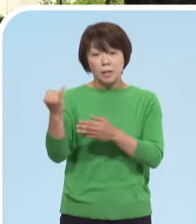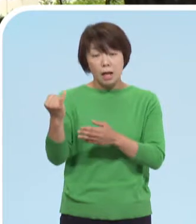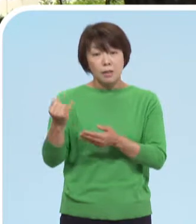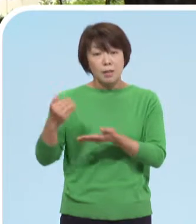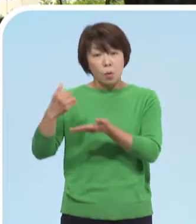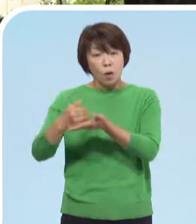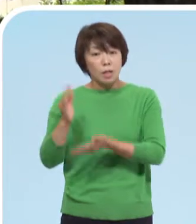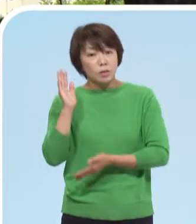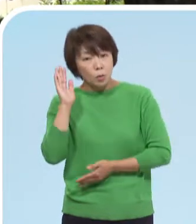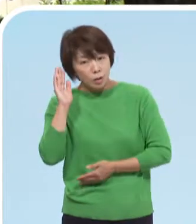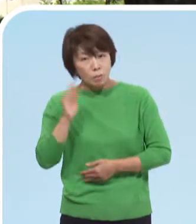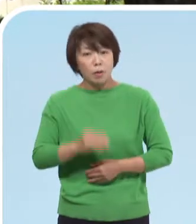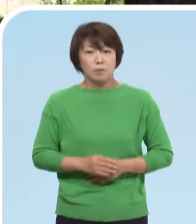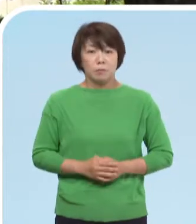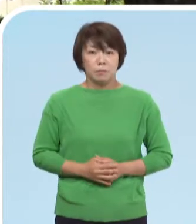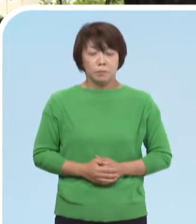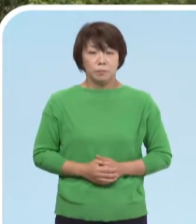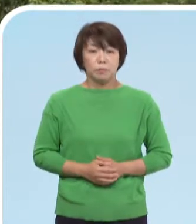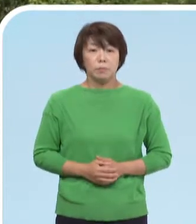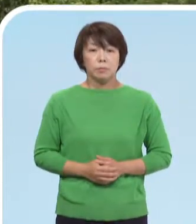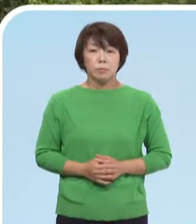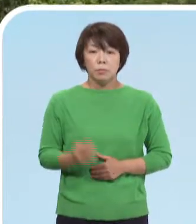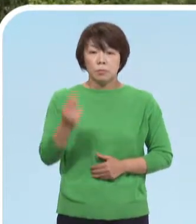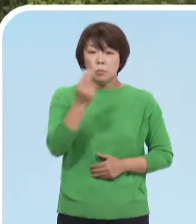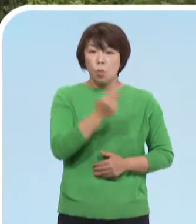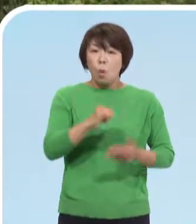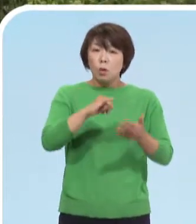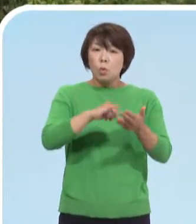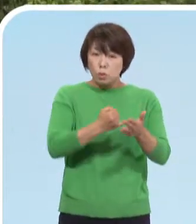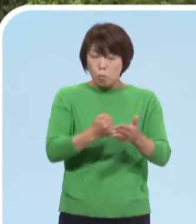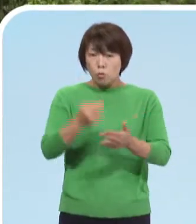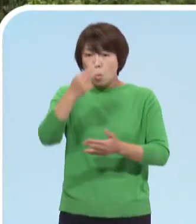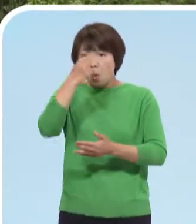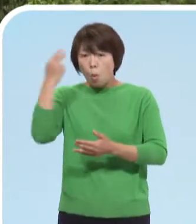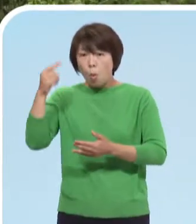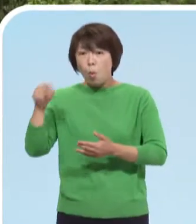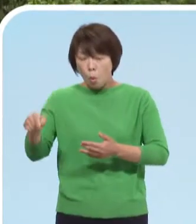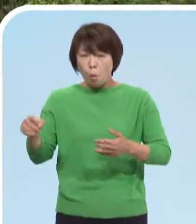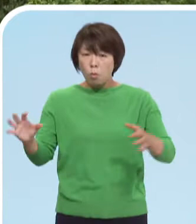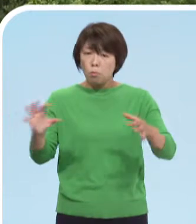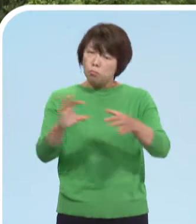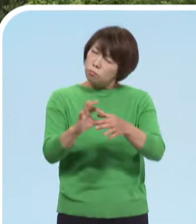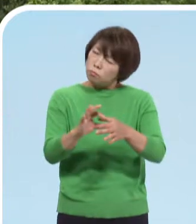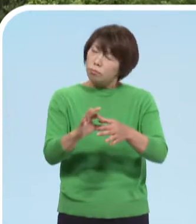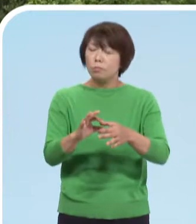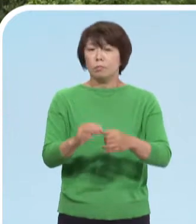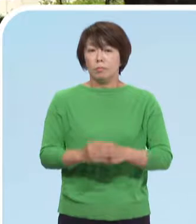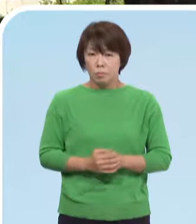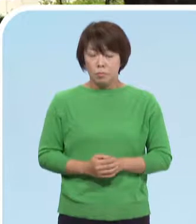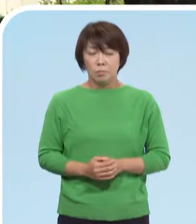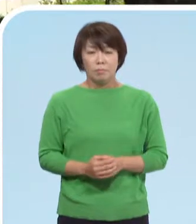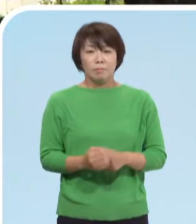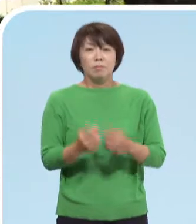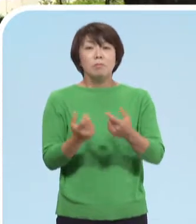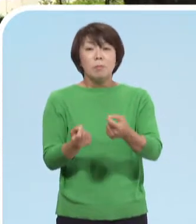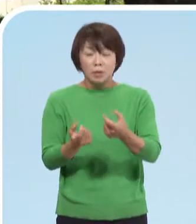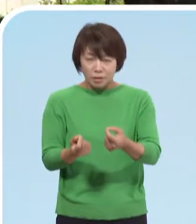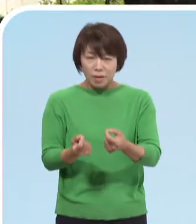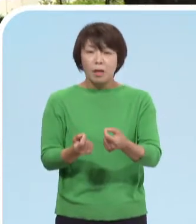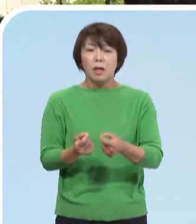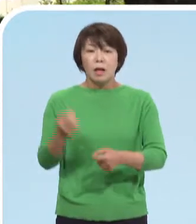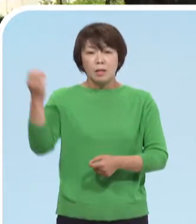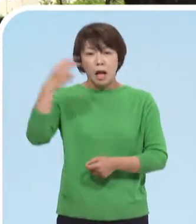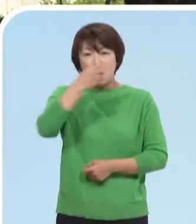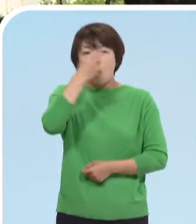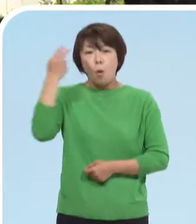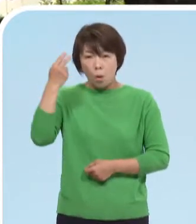話を伺います。 トマトジャムとこの高校ってちょっと全然結びつかないんですけども。 そうですよね、佐